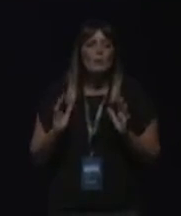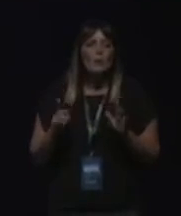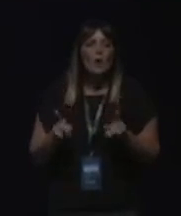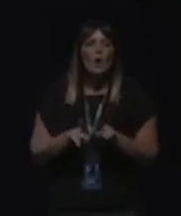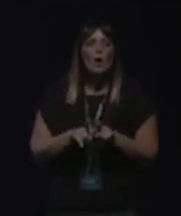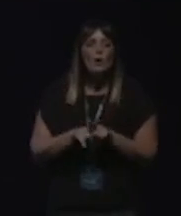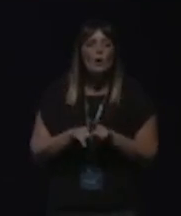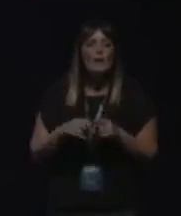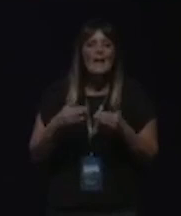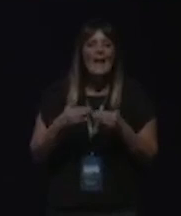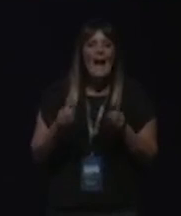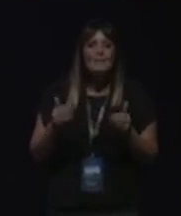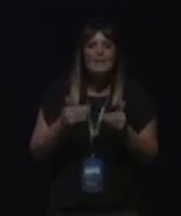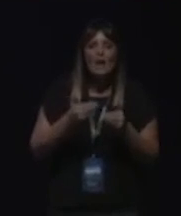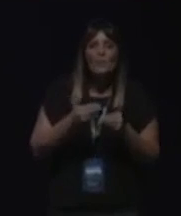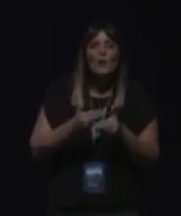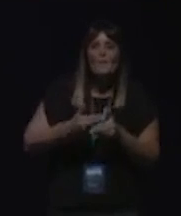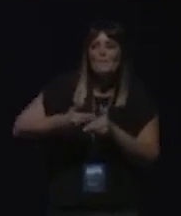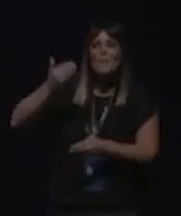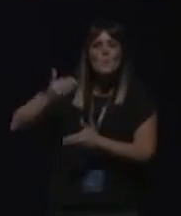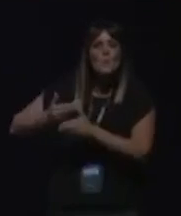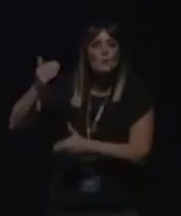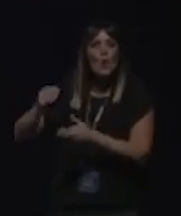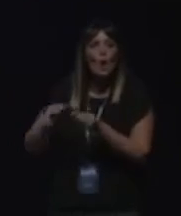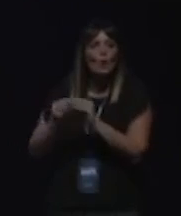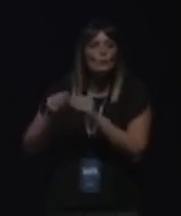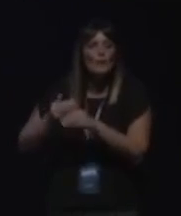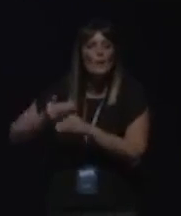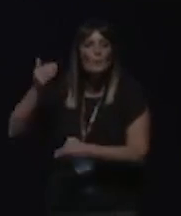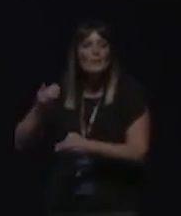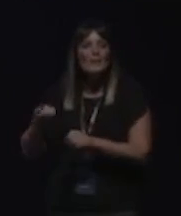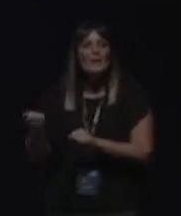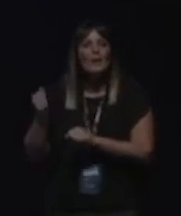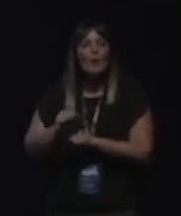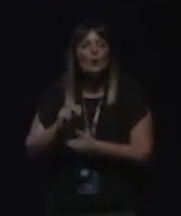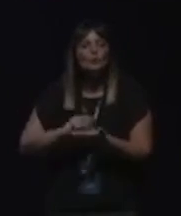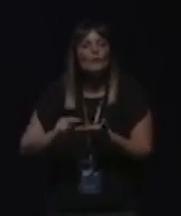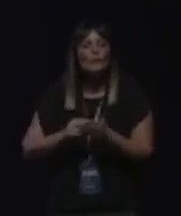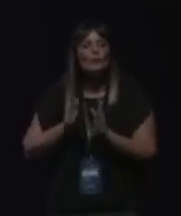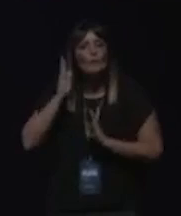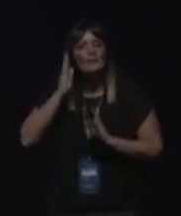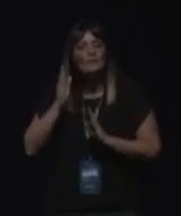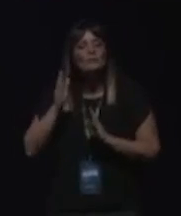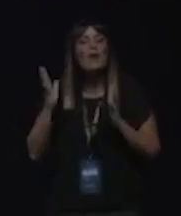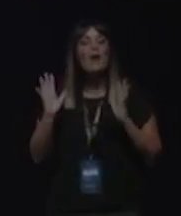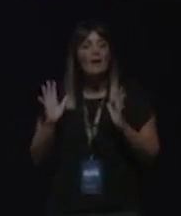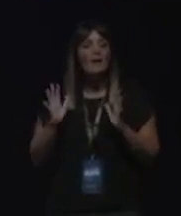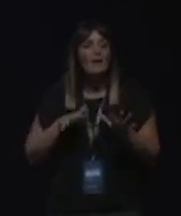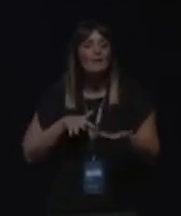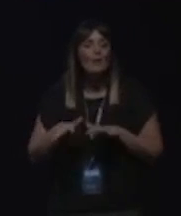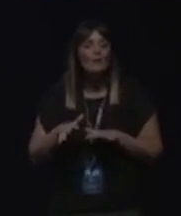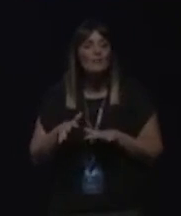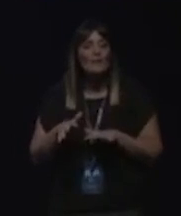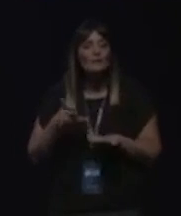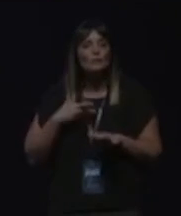una barricata contro il voto mafioso. Ecco, il movimento ha questo.